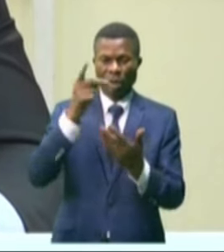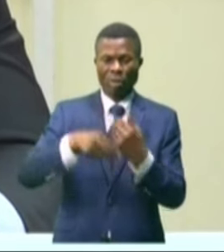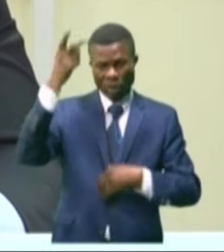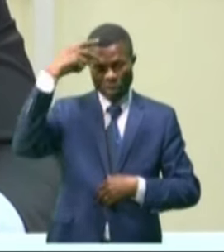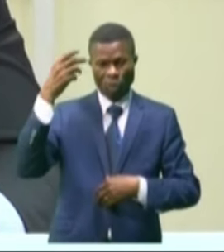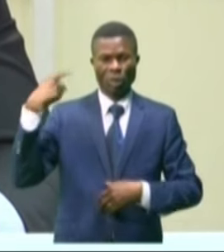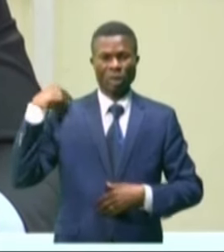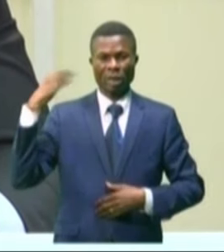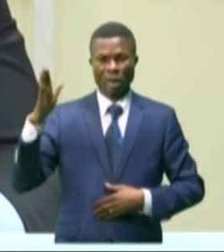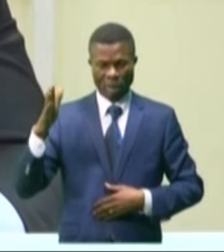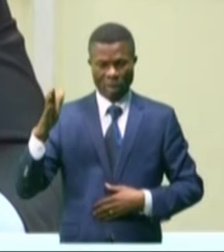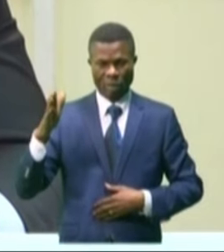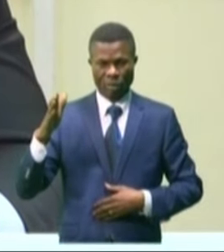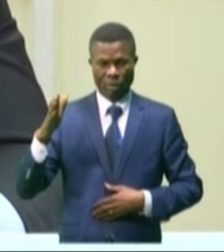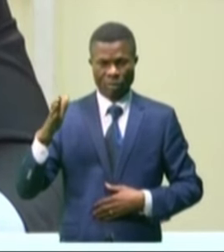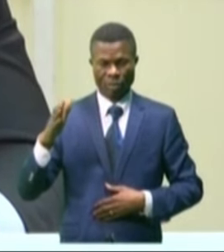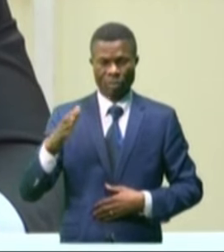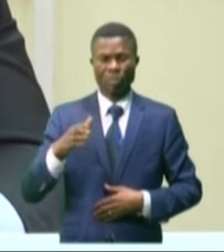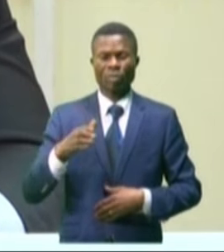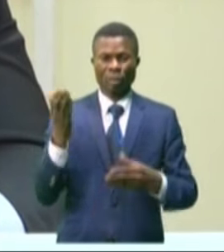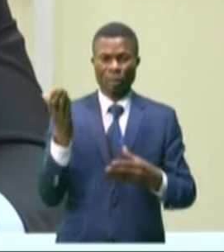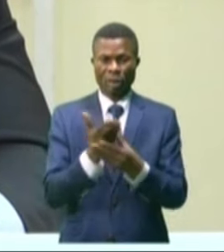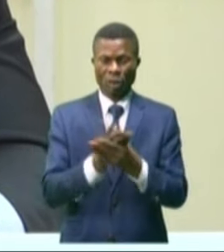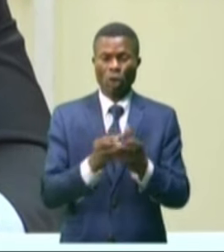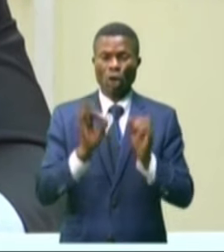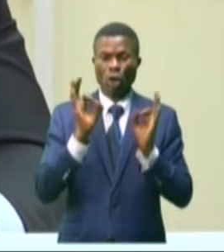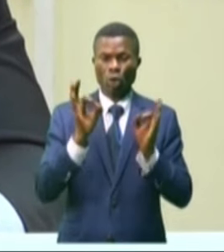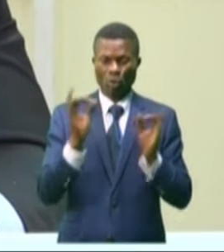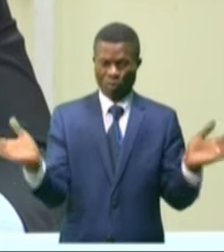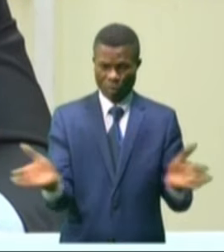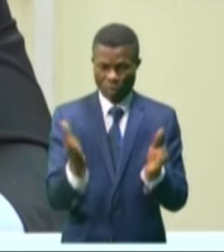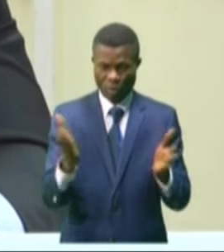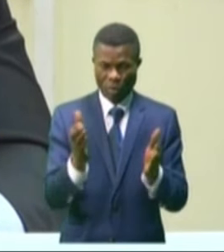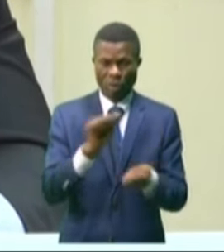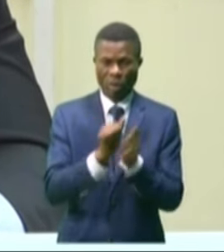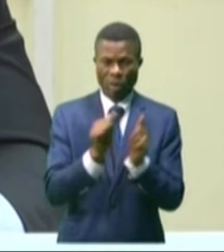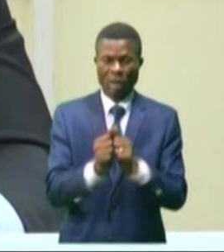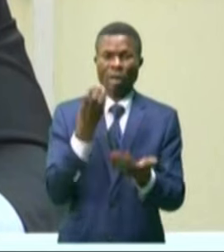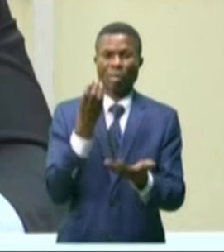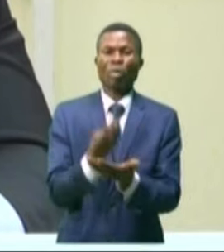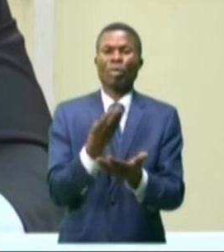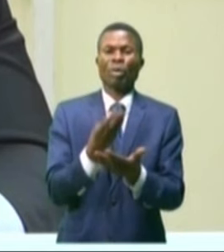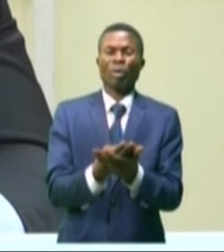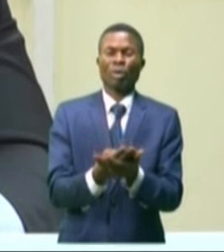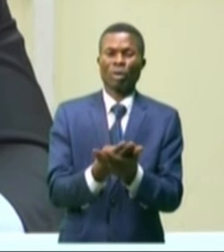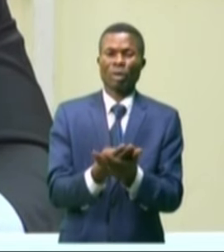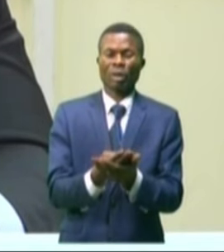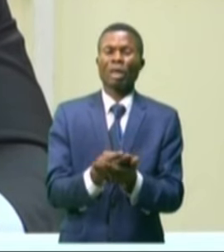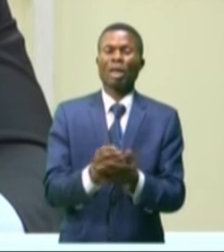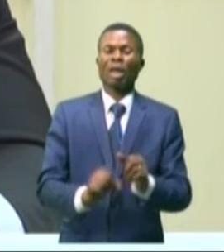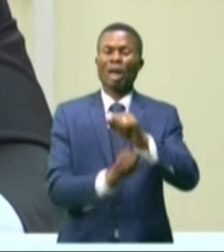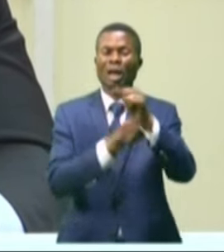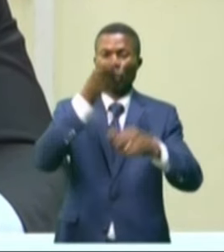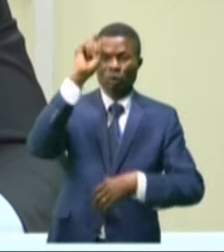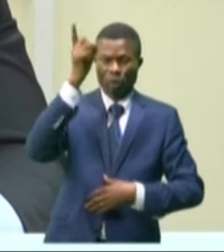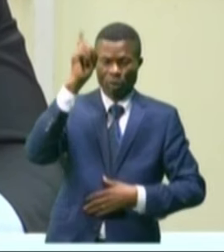publiques. Ce nouveau mode de gestion renforce le processus budgétaire en privilégiant, dans les choix du